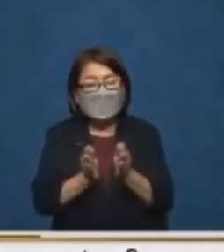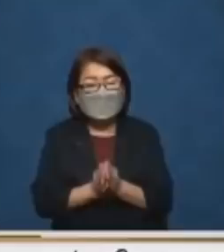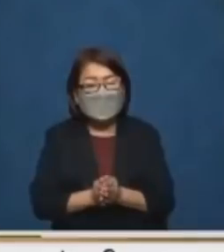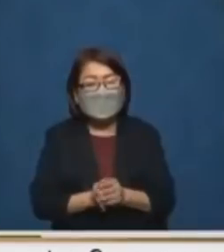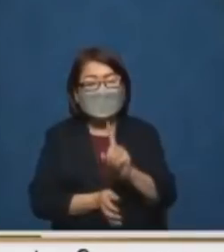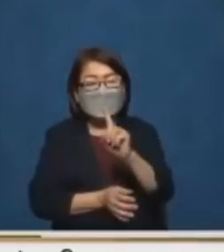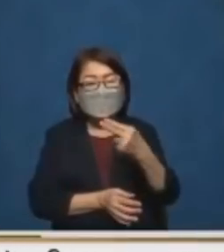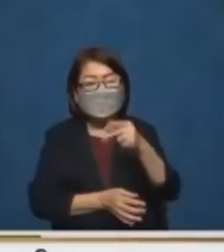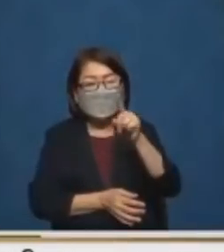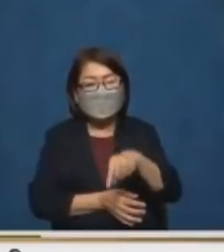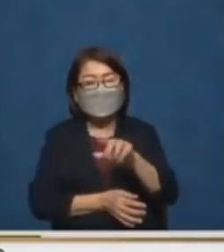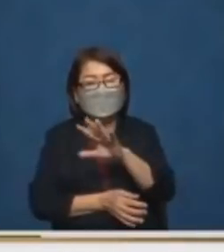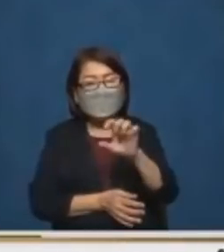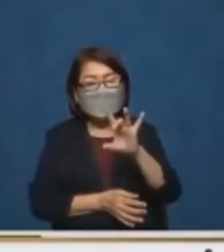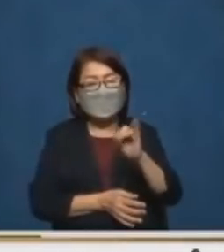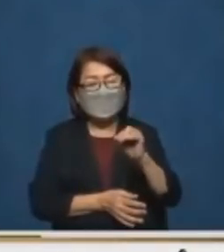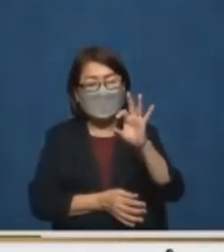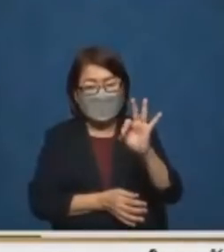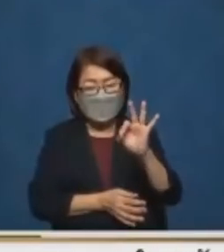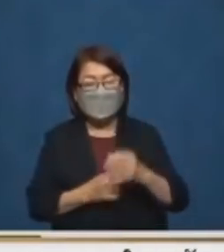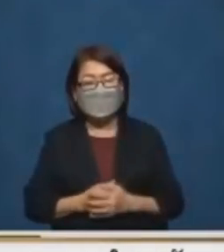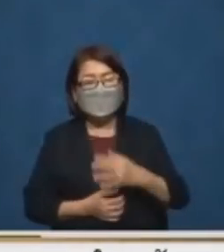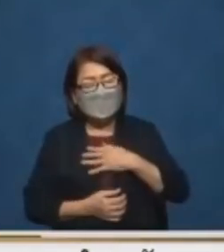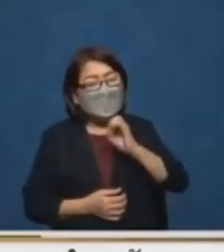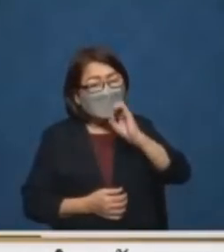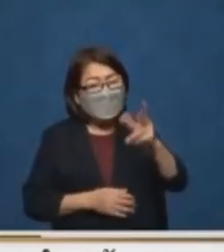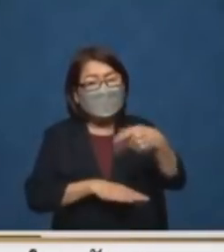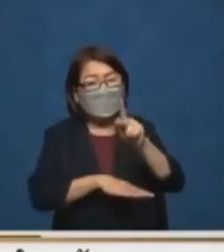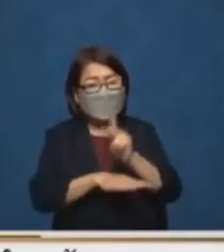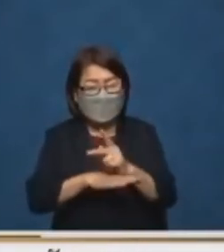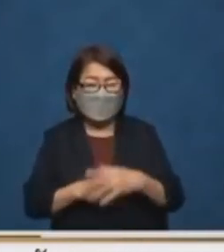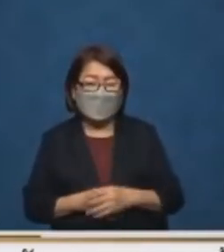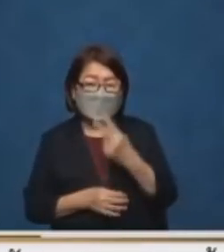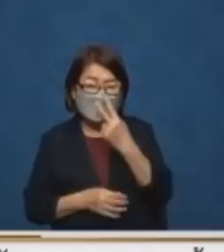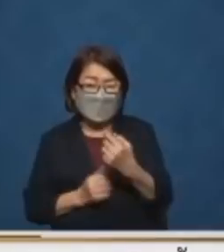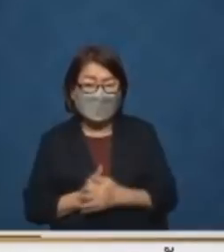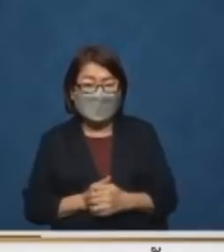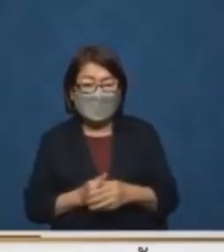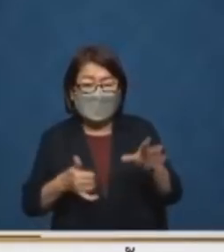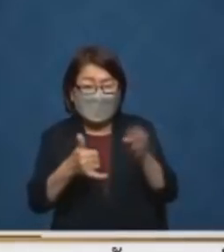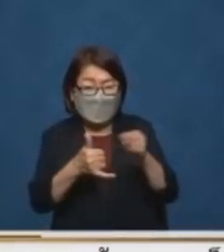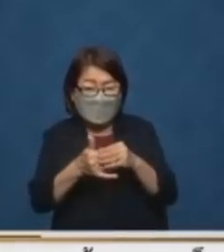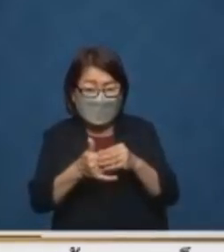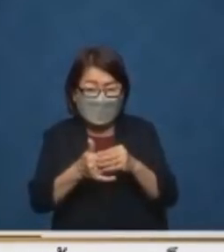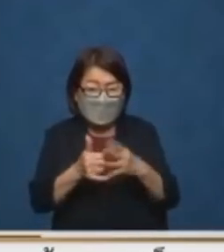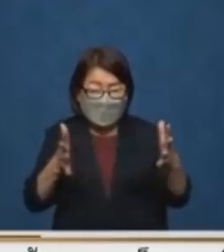1,589 คนผมเรีนทานประทานว่าตัวเลขนี้ยเป็ตัวเลขที่นาเป็หวงอยู่